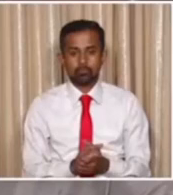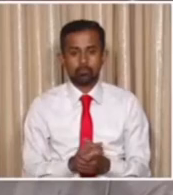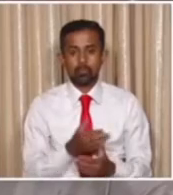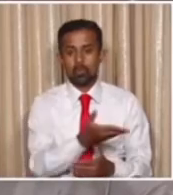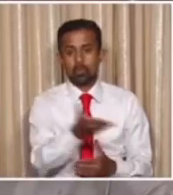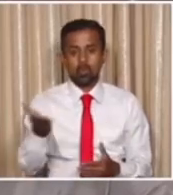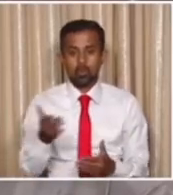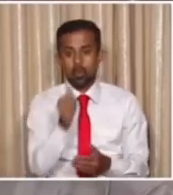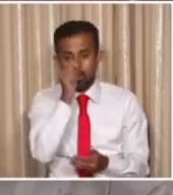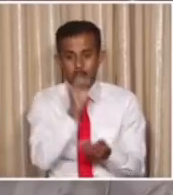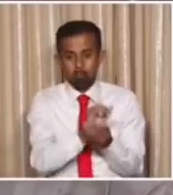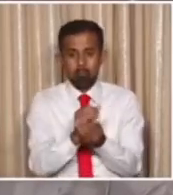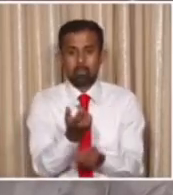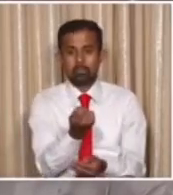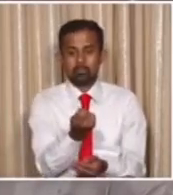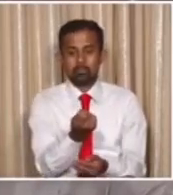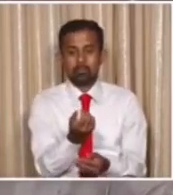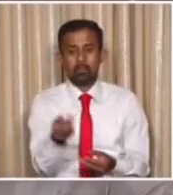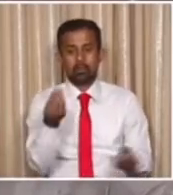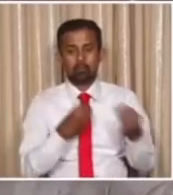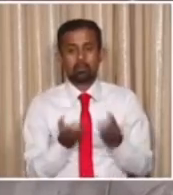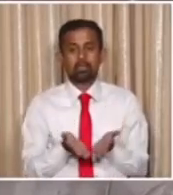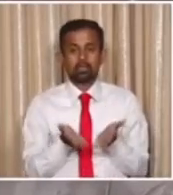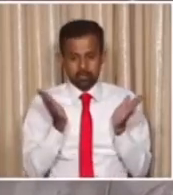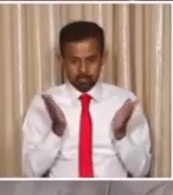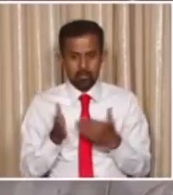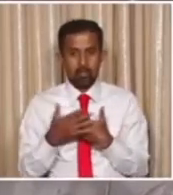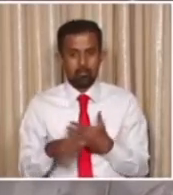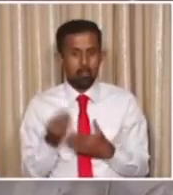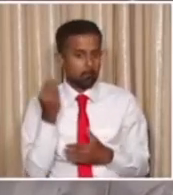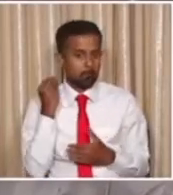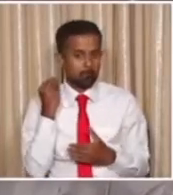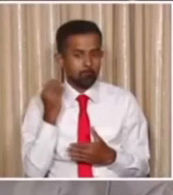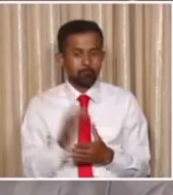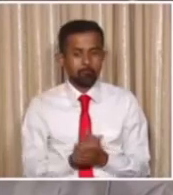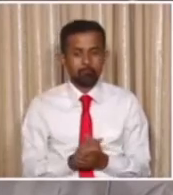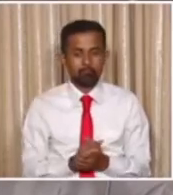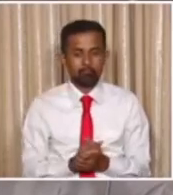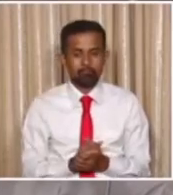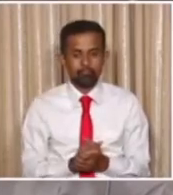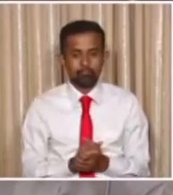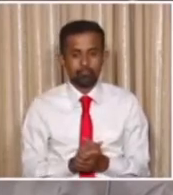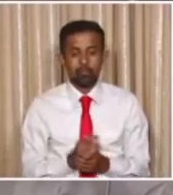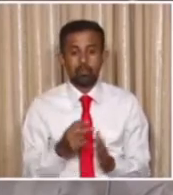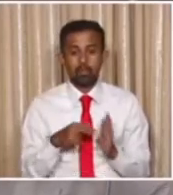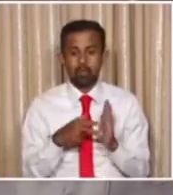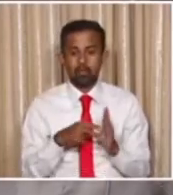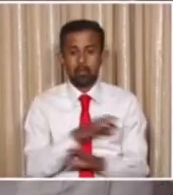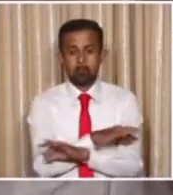හැමදැනම පෙට්ටගම් වල හංගලා දිච්ච සල්ලි ටික ආවා. ඒක ඉන්දියාවෙත් කළා. මේ මෑතකද? ඒක නිසා ඒවා යම් යම් ආර්ථික